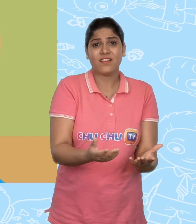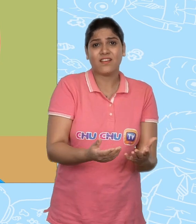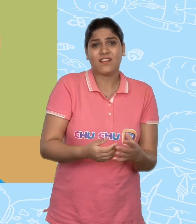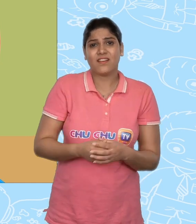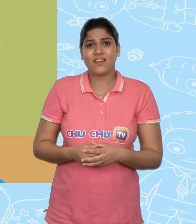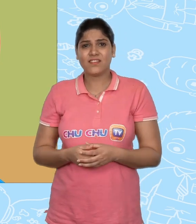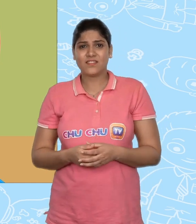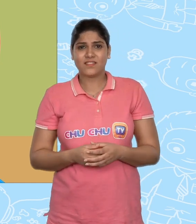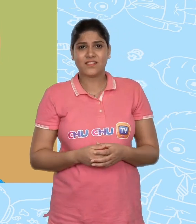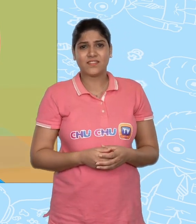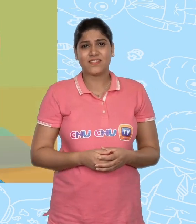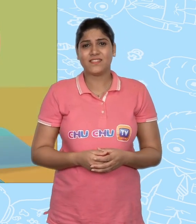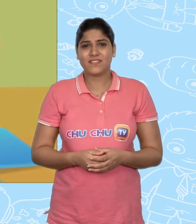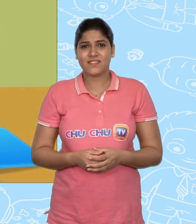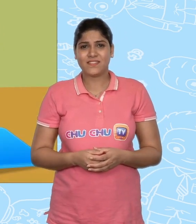हो।